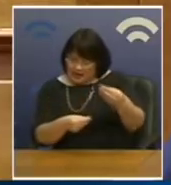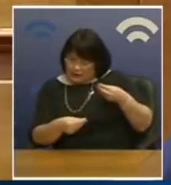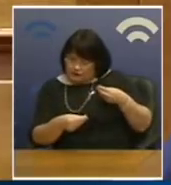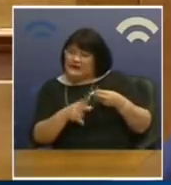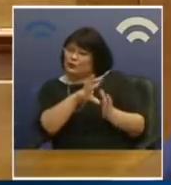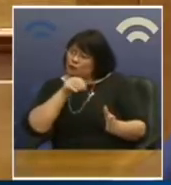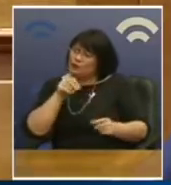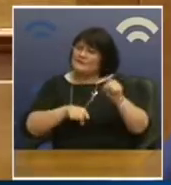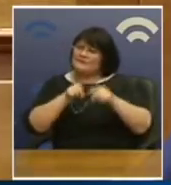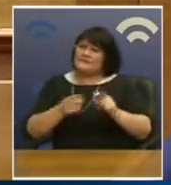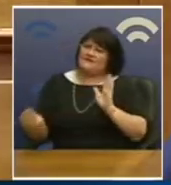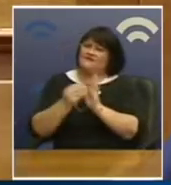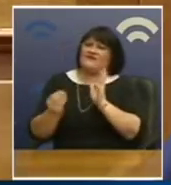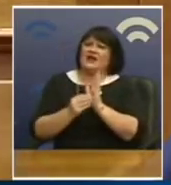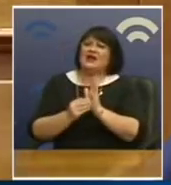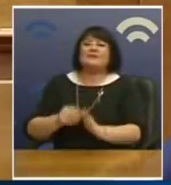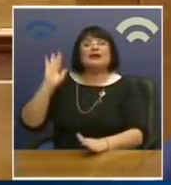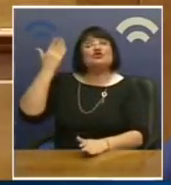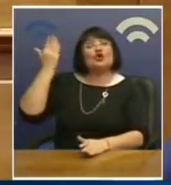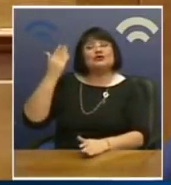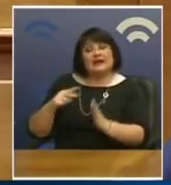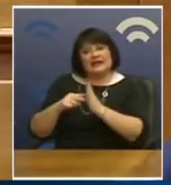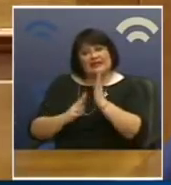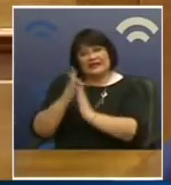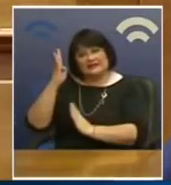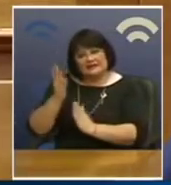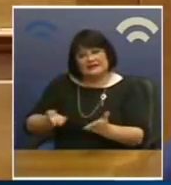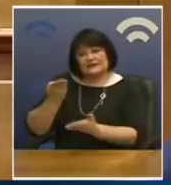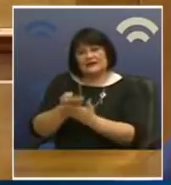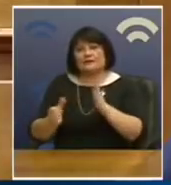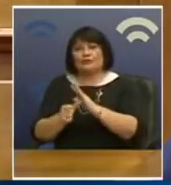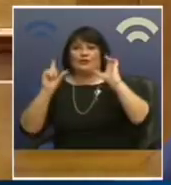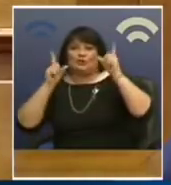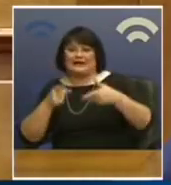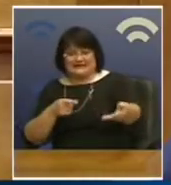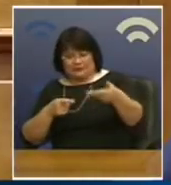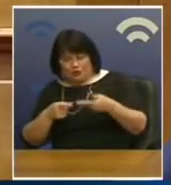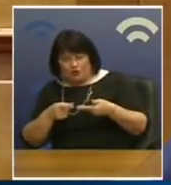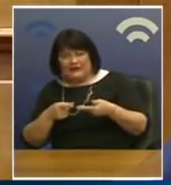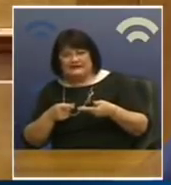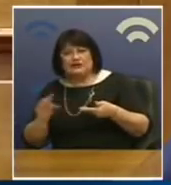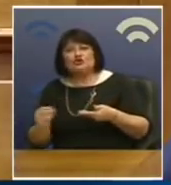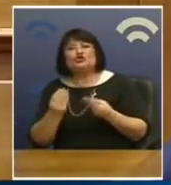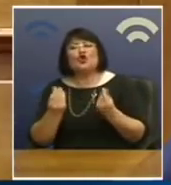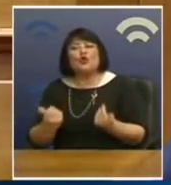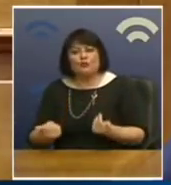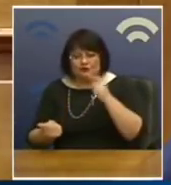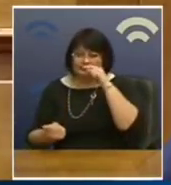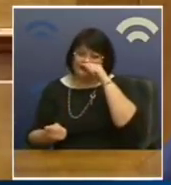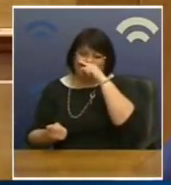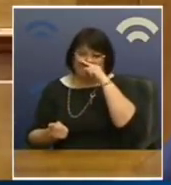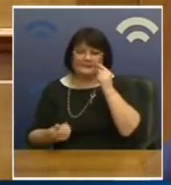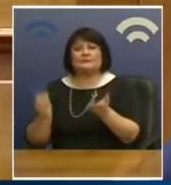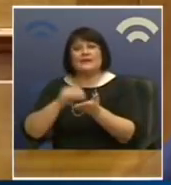Όπως την τότε πρόταση της Νέας Δημοκρατίας να εκλέγεται ο πρόεδρος της Δημοκρατίας, μετά από